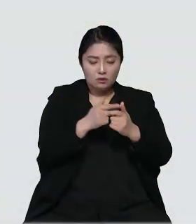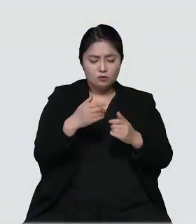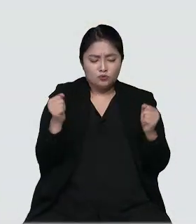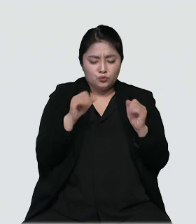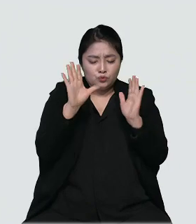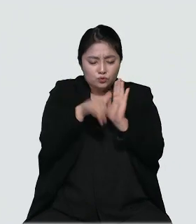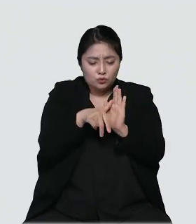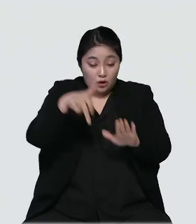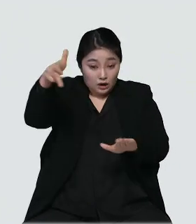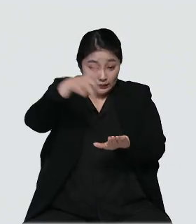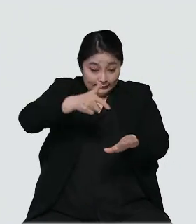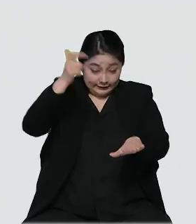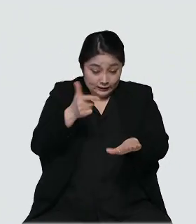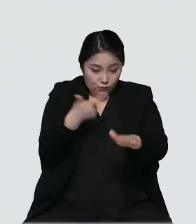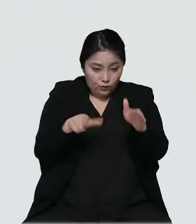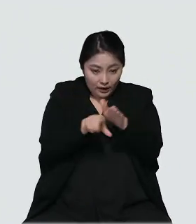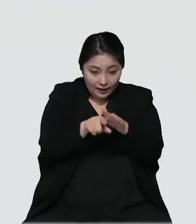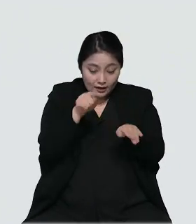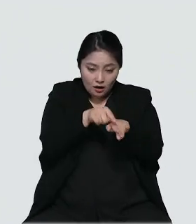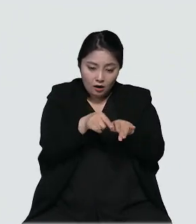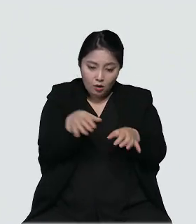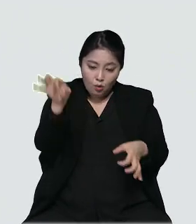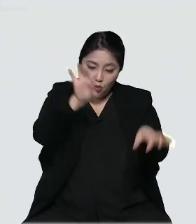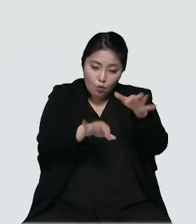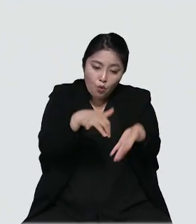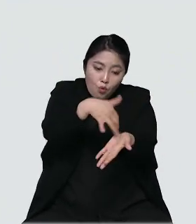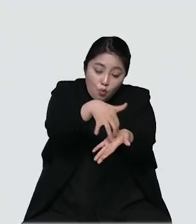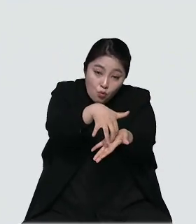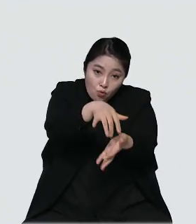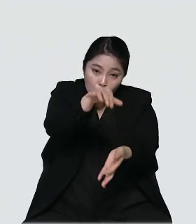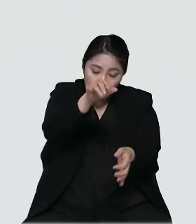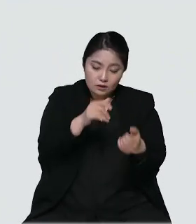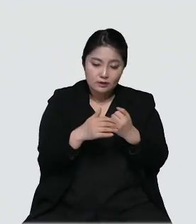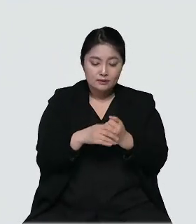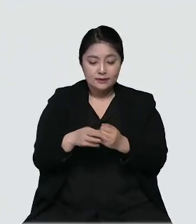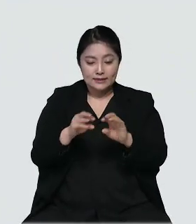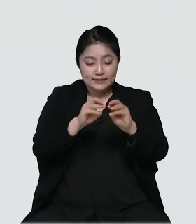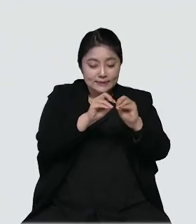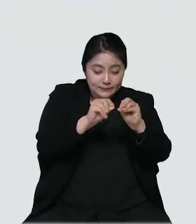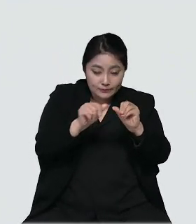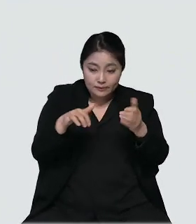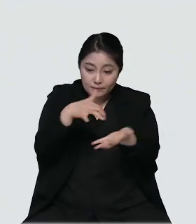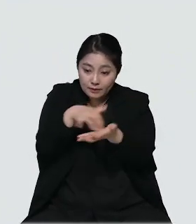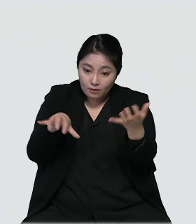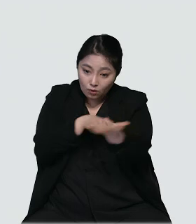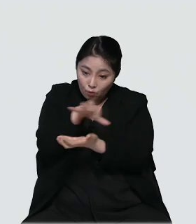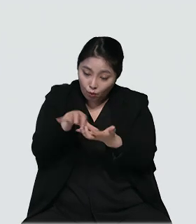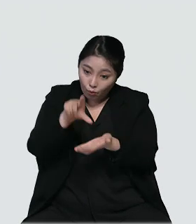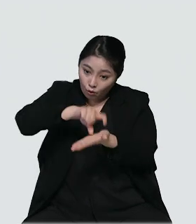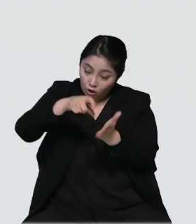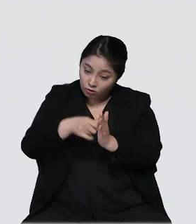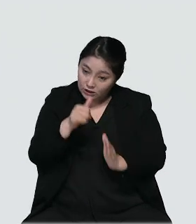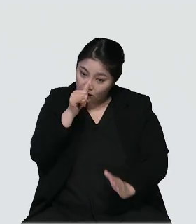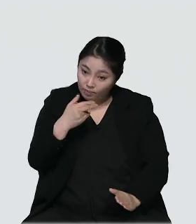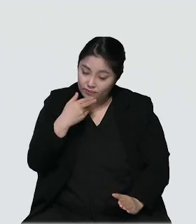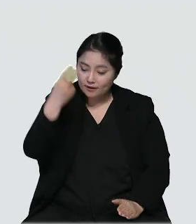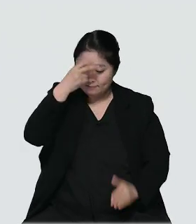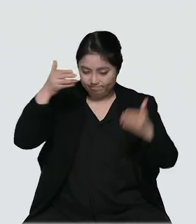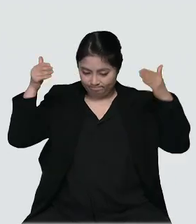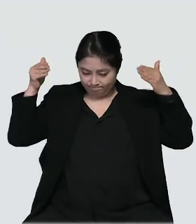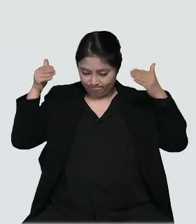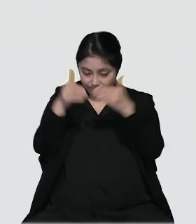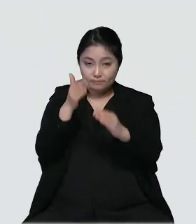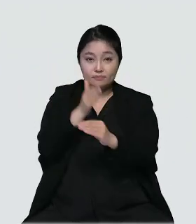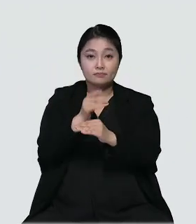겨울철 콘크리트를 잘 굳게 하는 조강제를 얼마나 사용했는지, 시멘트와 모래 등의 배합 비율이 적절했는지에 대한 수사에